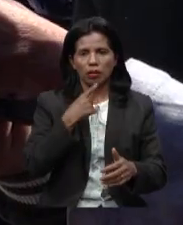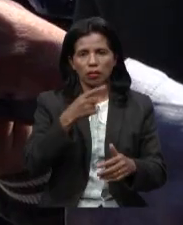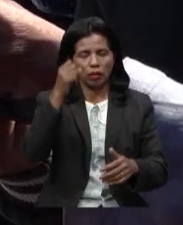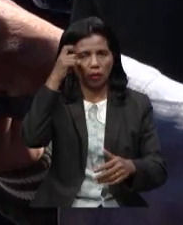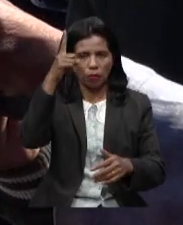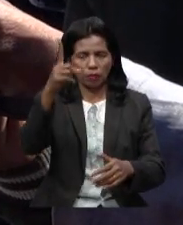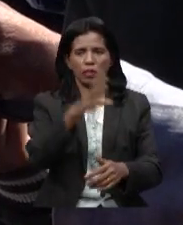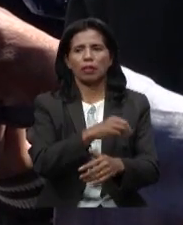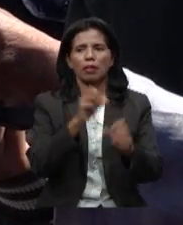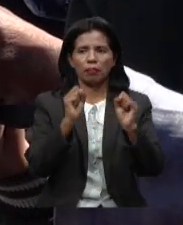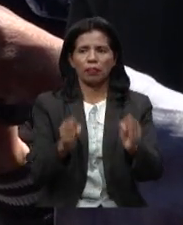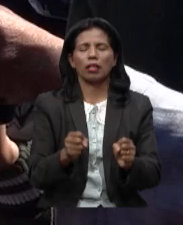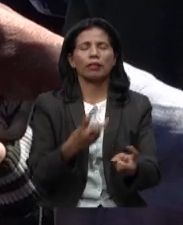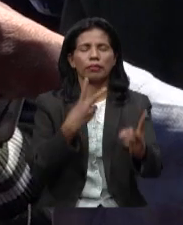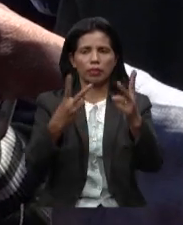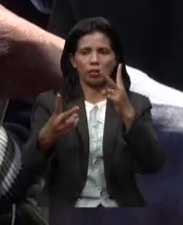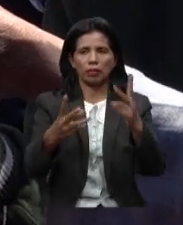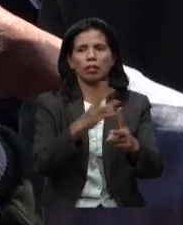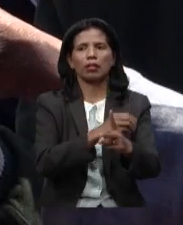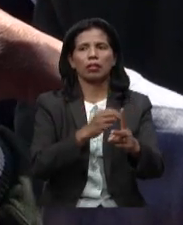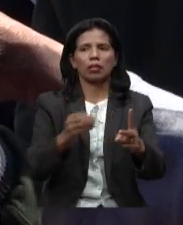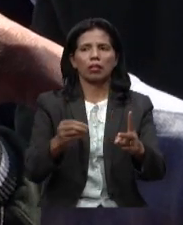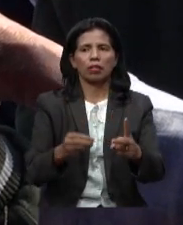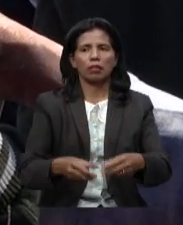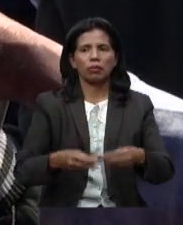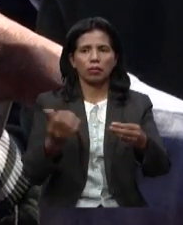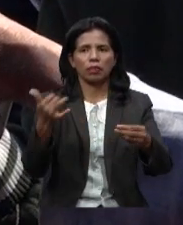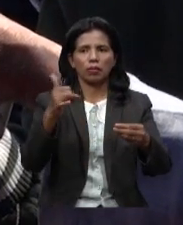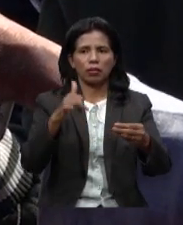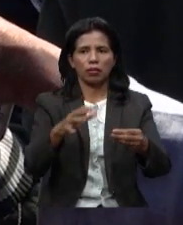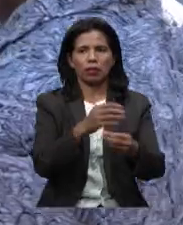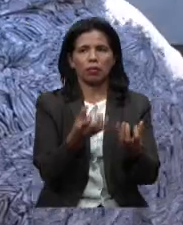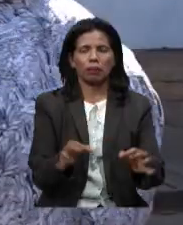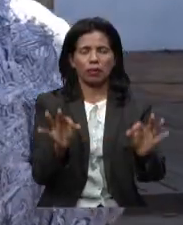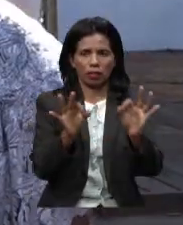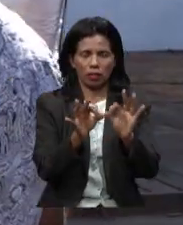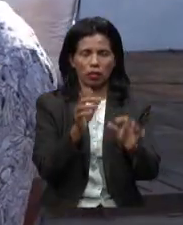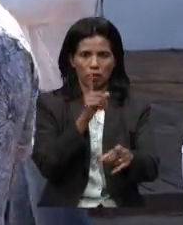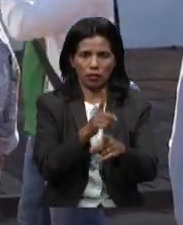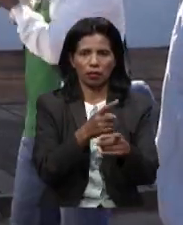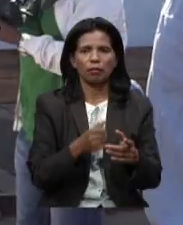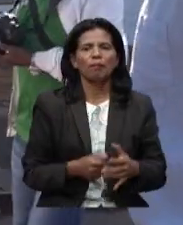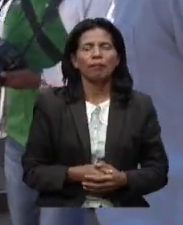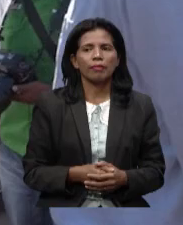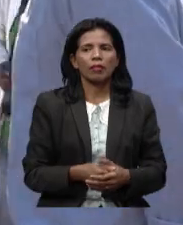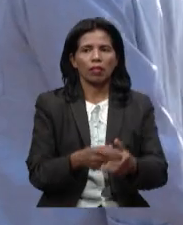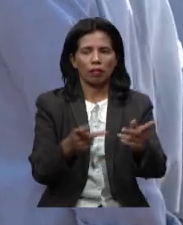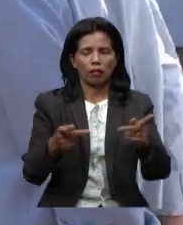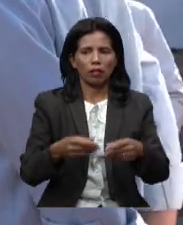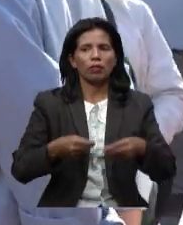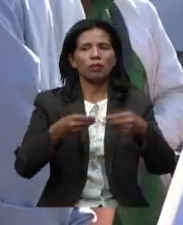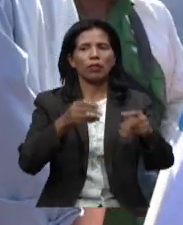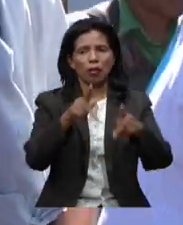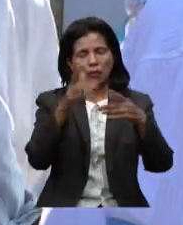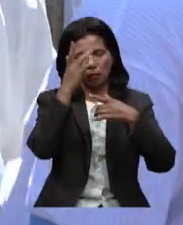kompensasi, bela halo visita, mabe konsulta, por favor, fosi resen bema ia prioritari ulo. Area spesialidade nebe fo konsulta ba